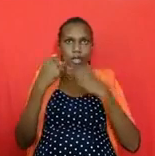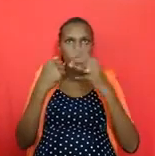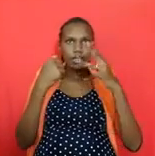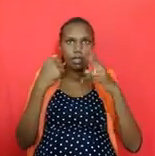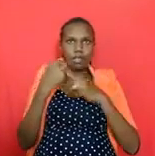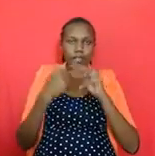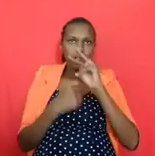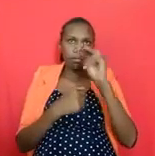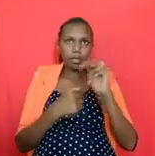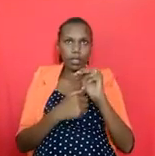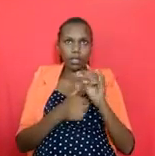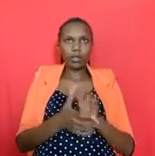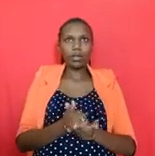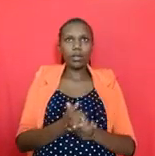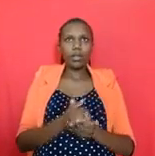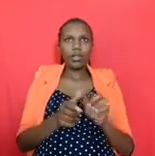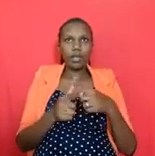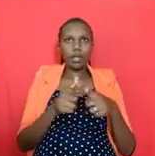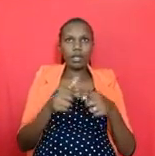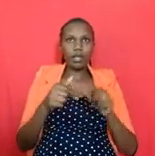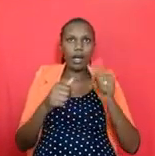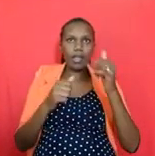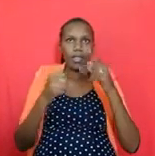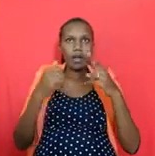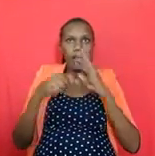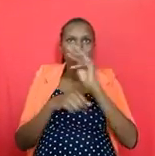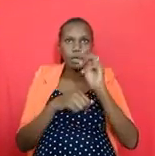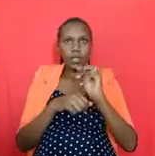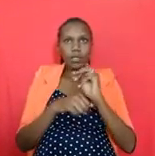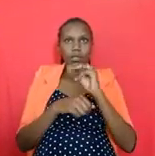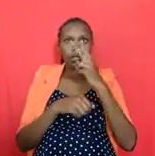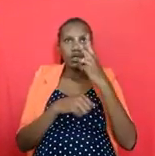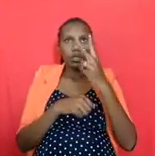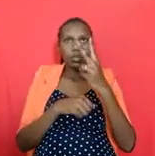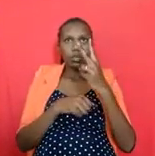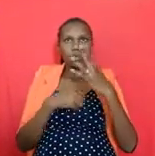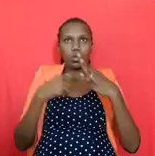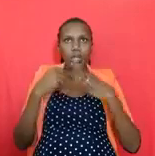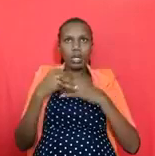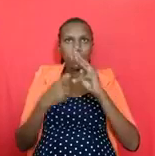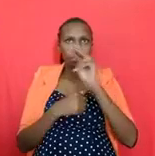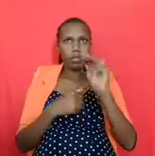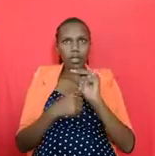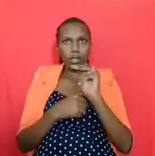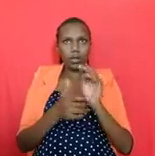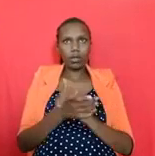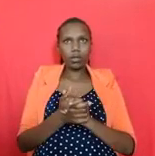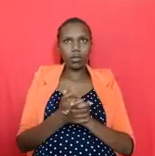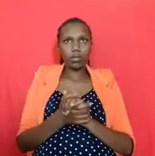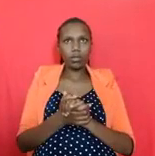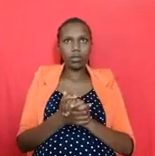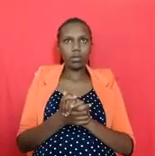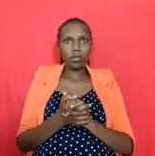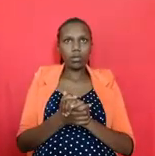1801 na mwaka-inĩ ũcio ũngĩ ciarĩ milioni 9 ũtonga wanyu